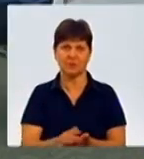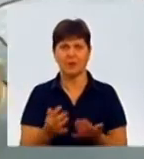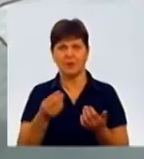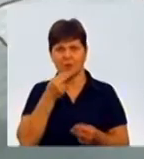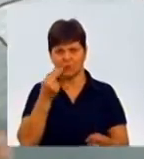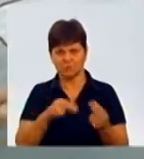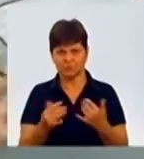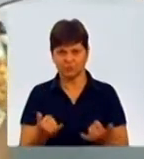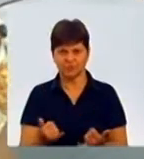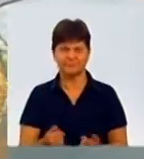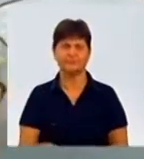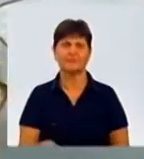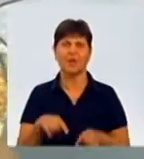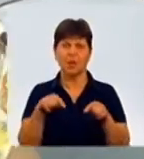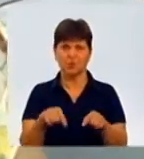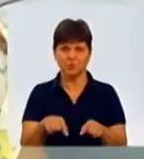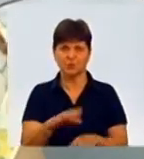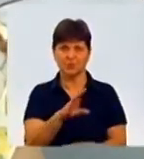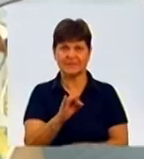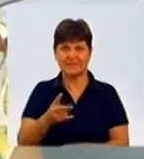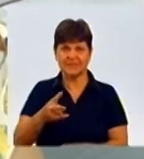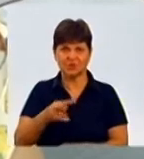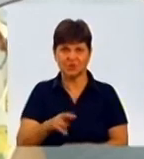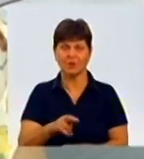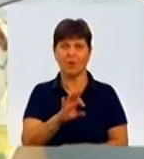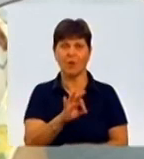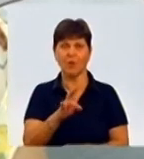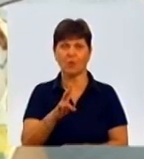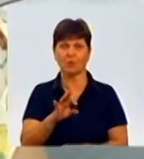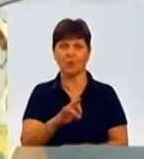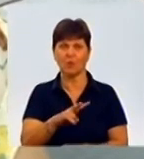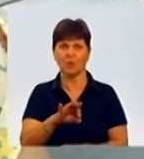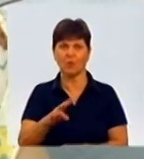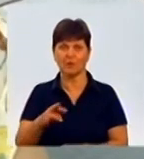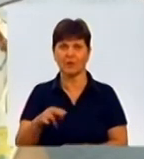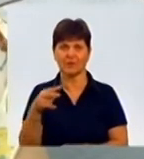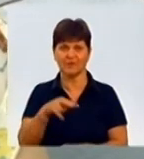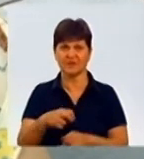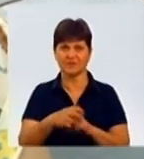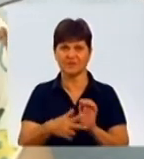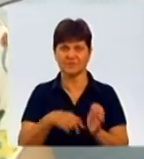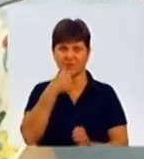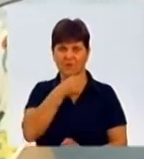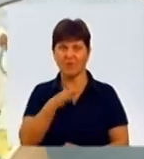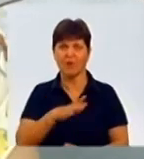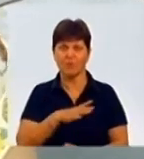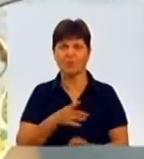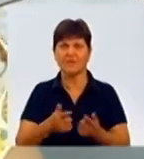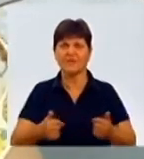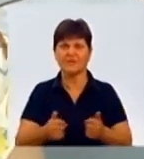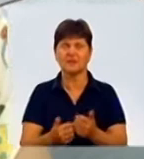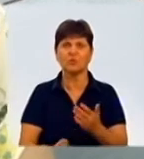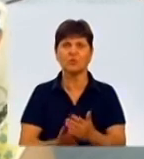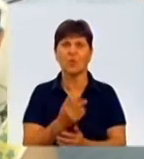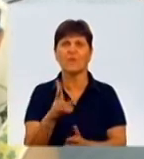Усучаснення йде. Власне, у січні цього року в Подільському центрі онкології було створено мамологічне відділення. Власне, так скажіть, як це